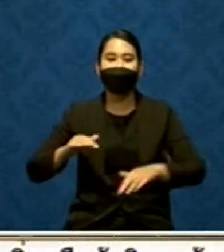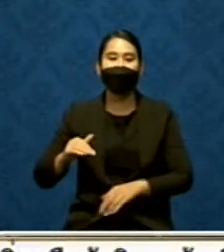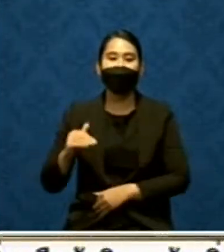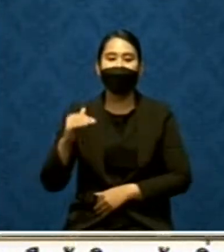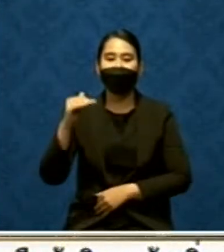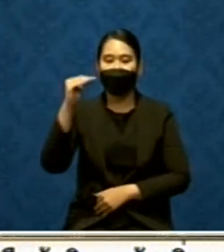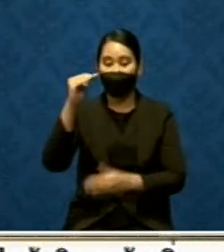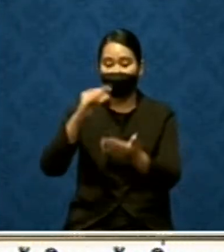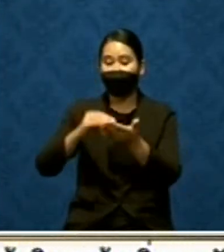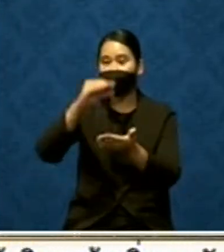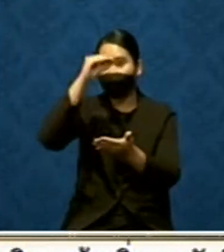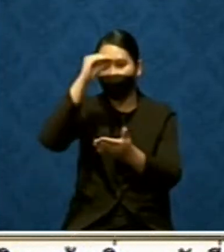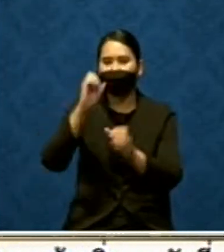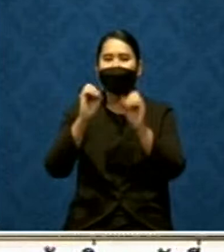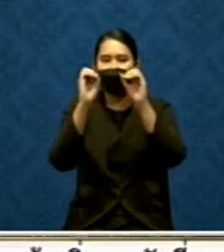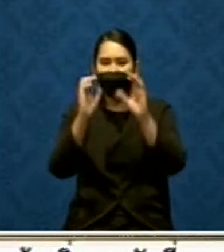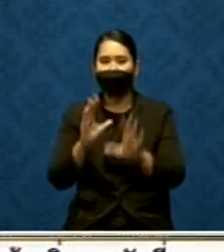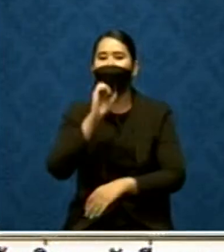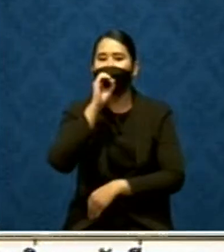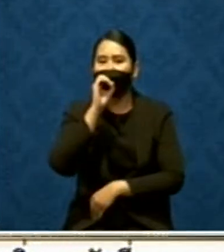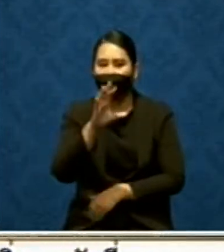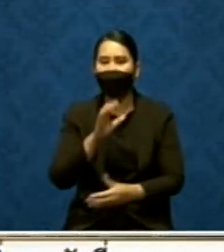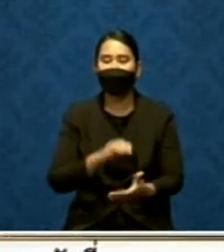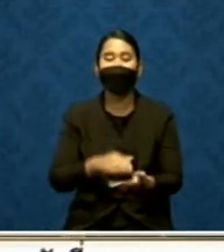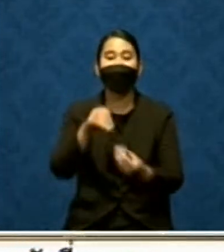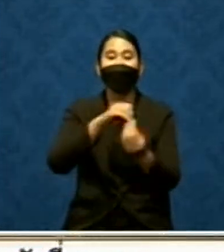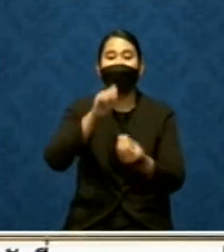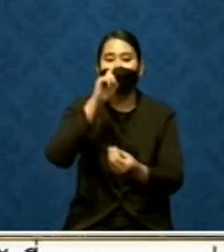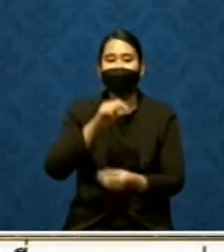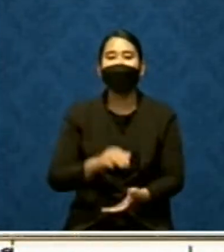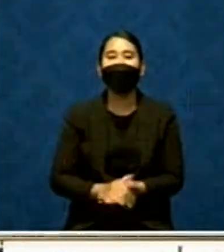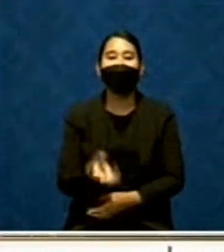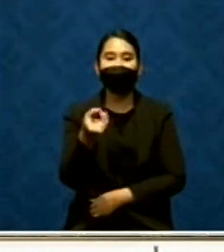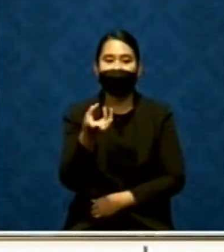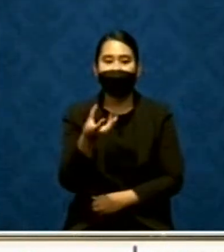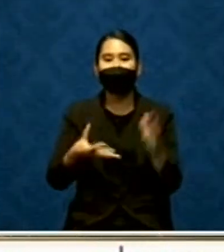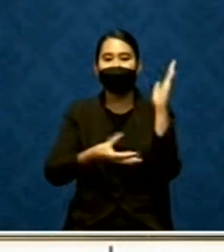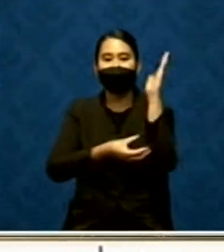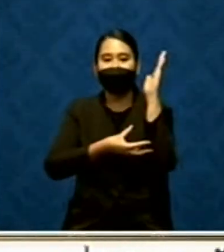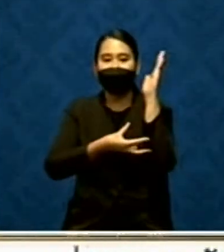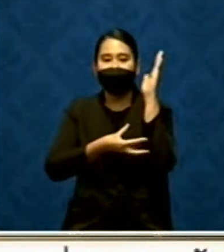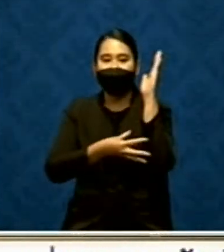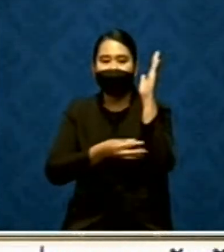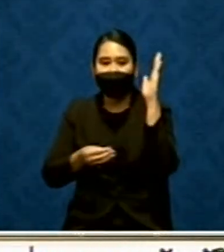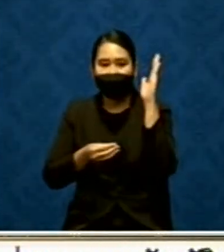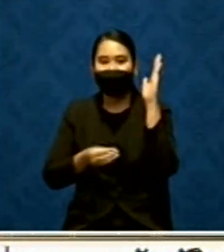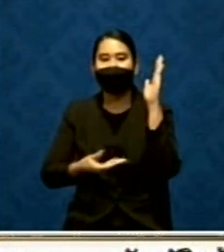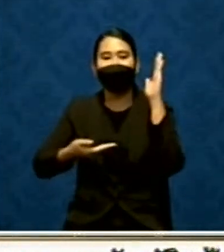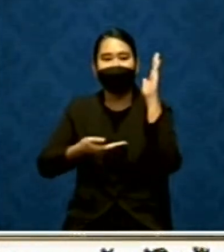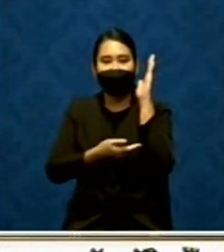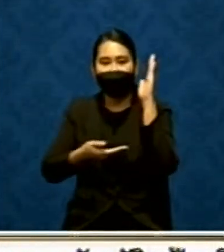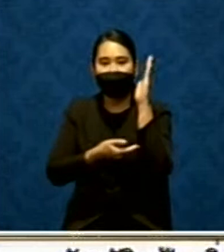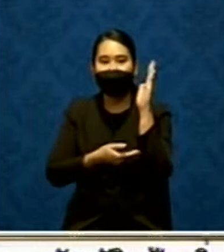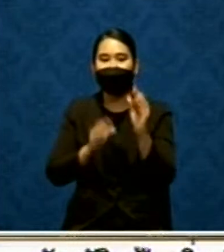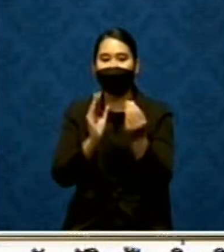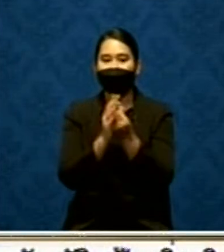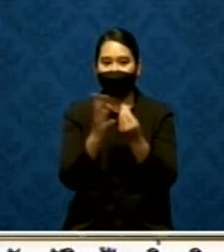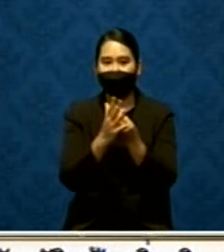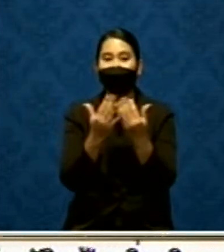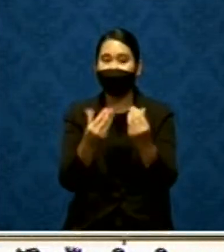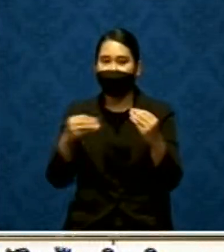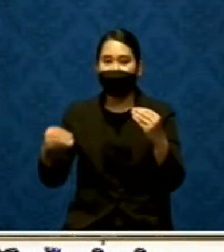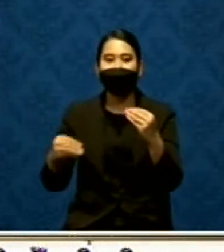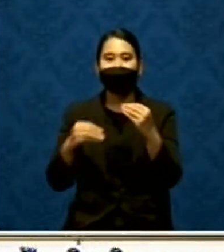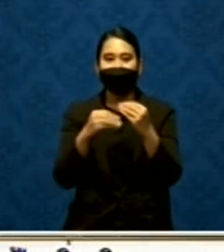ณครูก็บอกว่าพืชเศรษฐกิจของประเทศข้าวมันสำปะหลังยางพาราผลไม้ต่อไปนี้ต้องเพิ่มกัญชาเข้าไ